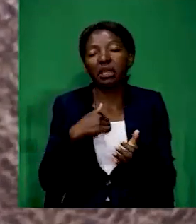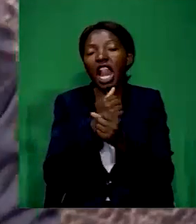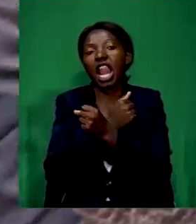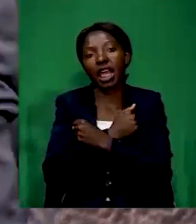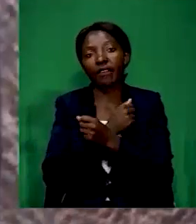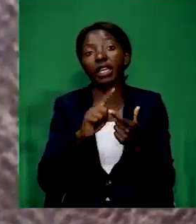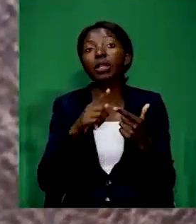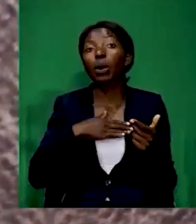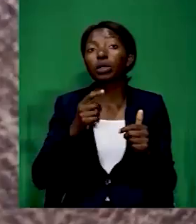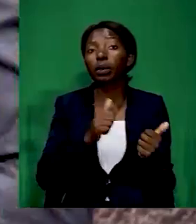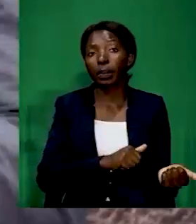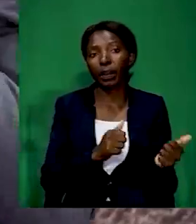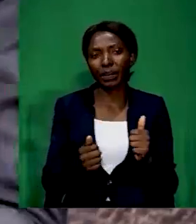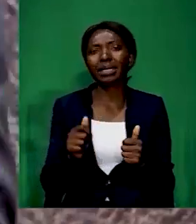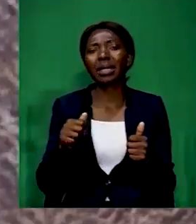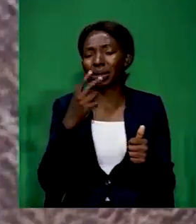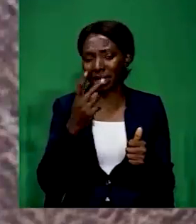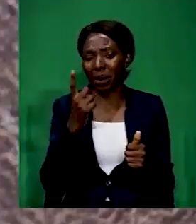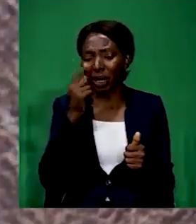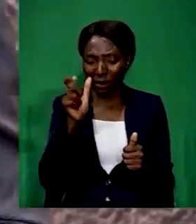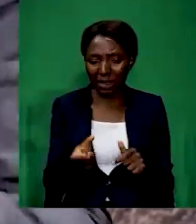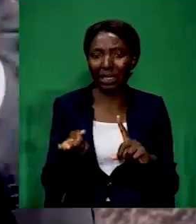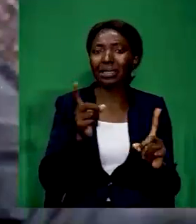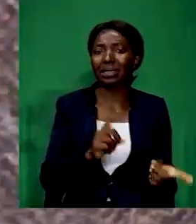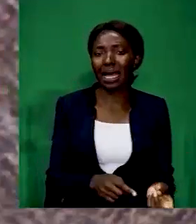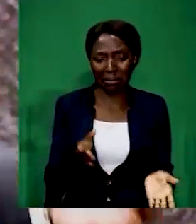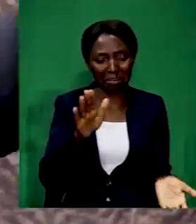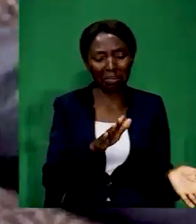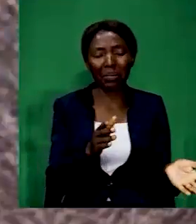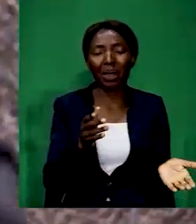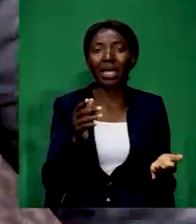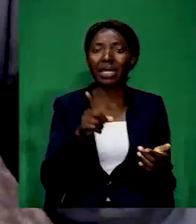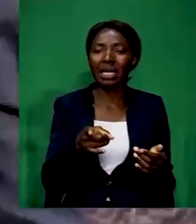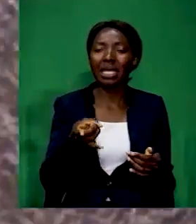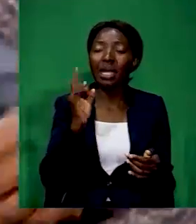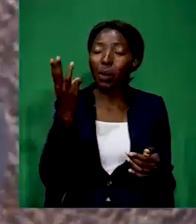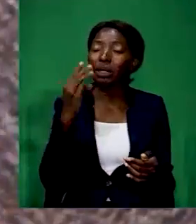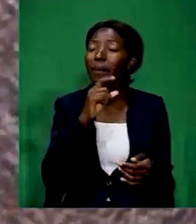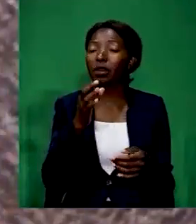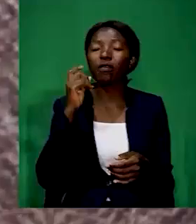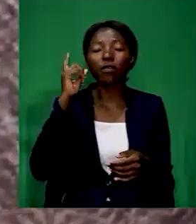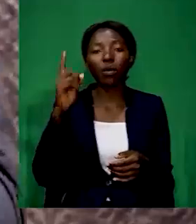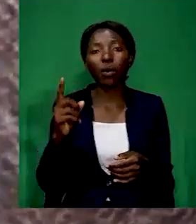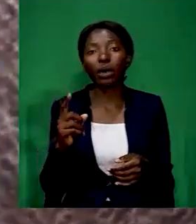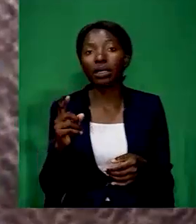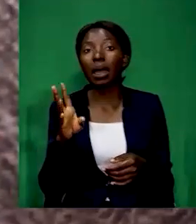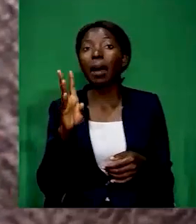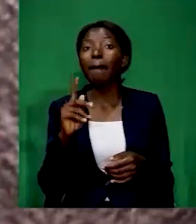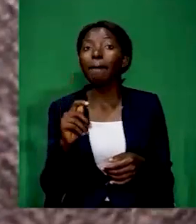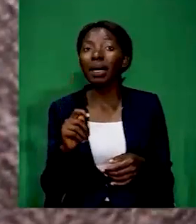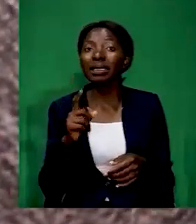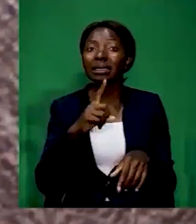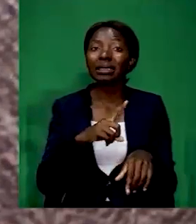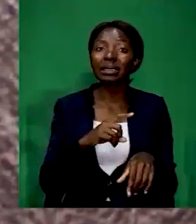ndamuda ndakaona vanhu vachiti munhu afa zveshuwa anga ari munhu wamwari Mbopota achiti pabinzi matemba